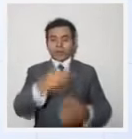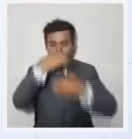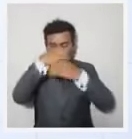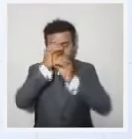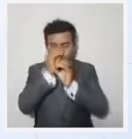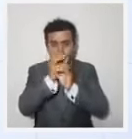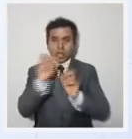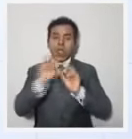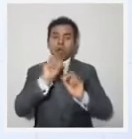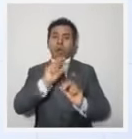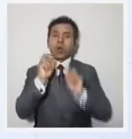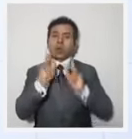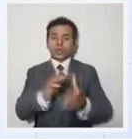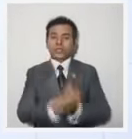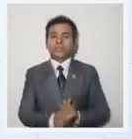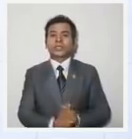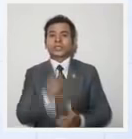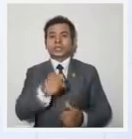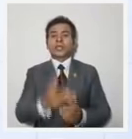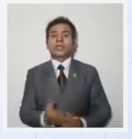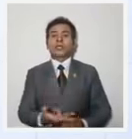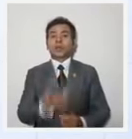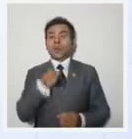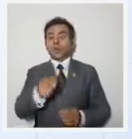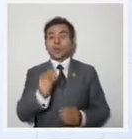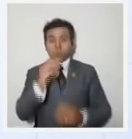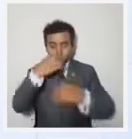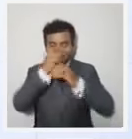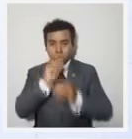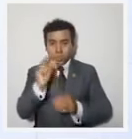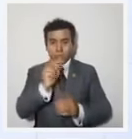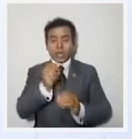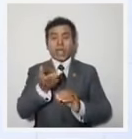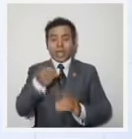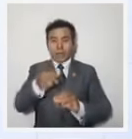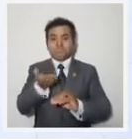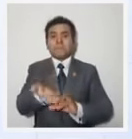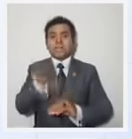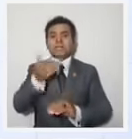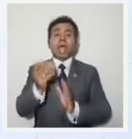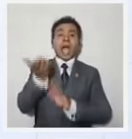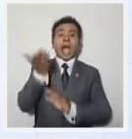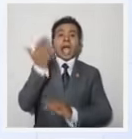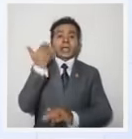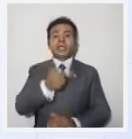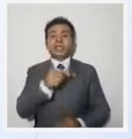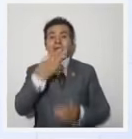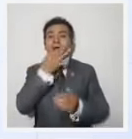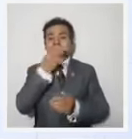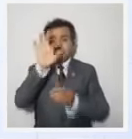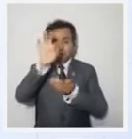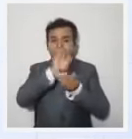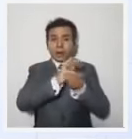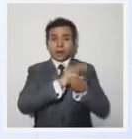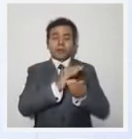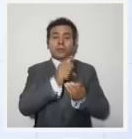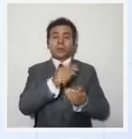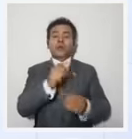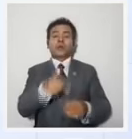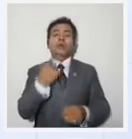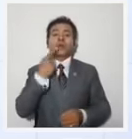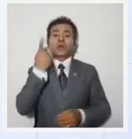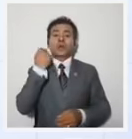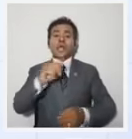হয়েছে ৫২৪৭টি এবং পরীক্ষা হয়েছে, এক্ষেত্রে আমি বলবো পরীক্ষা নমুনা সংগ্রহের চেয়ে বেশি হয়েছে,